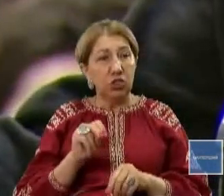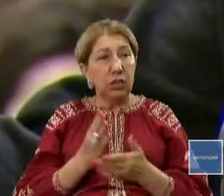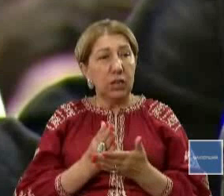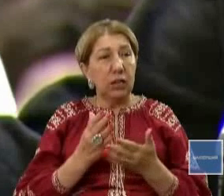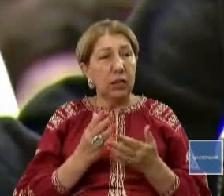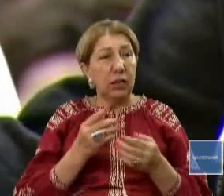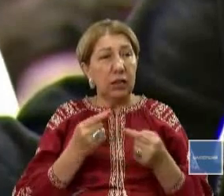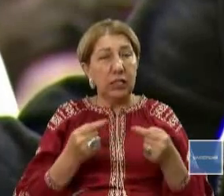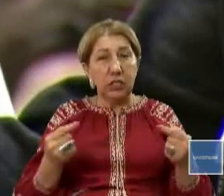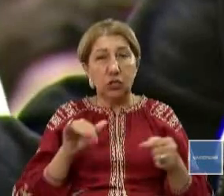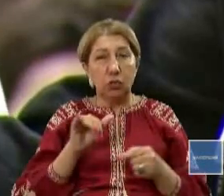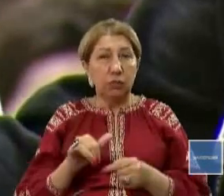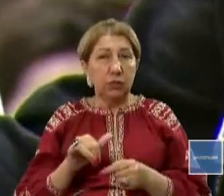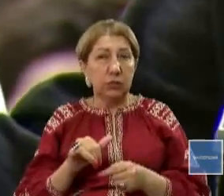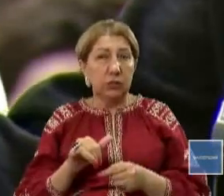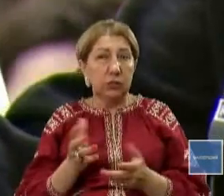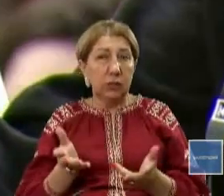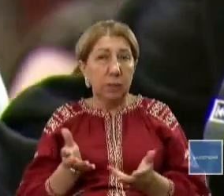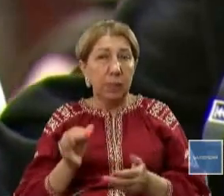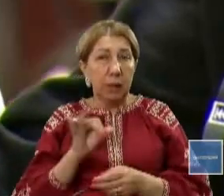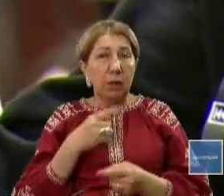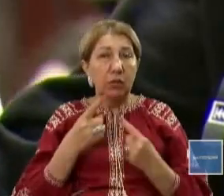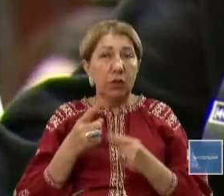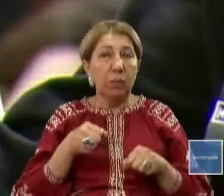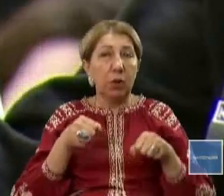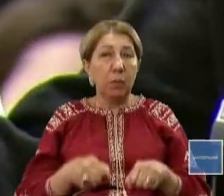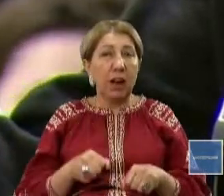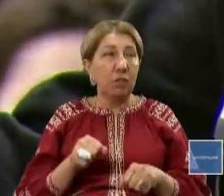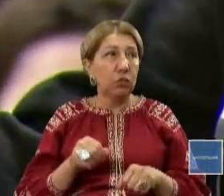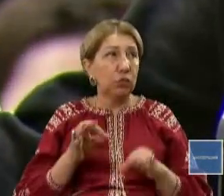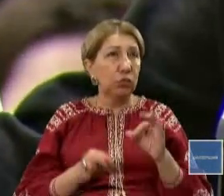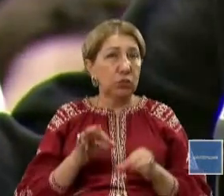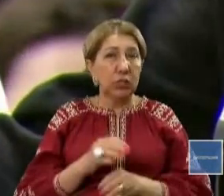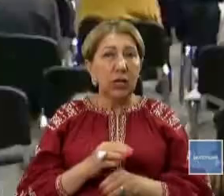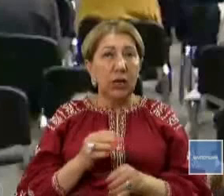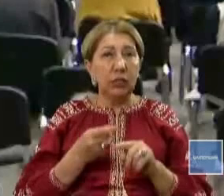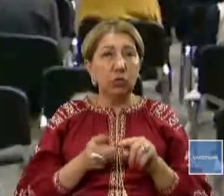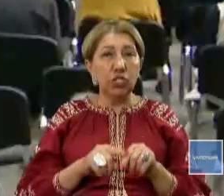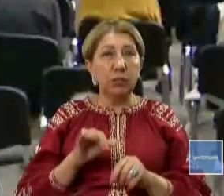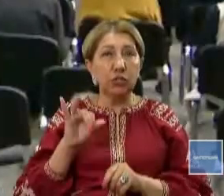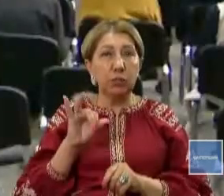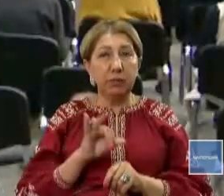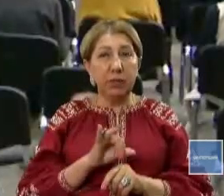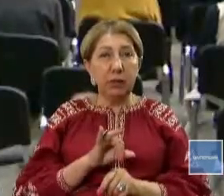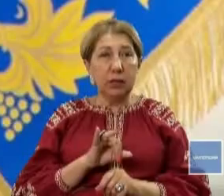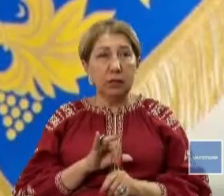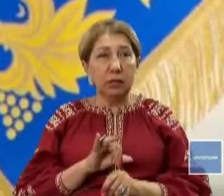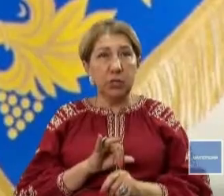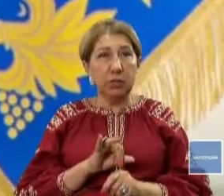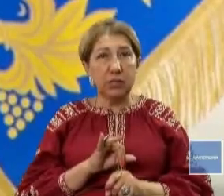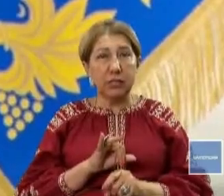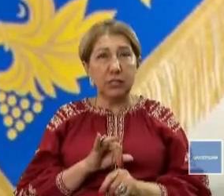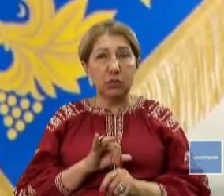вас причини? Ну і якщо вже ми говоримо про там правосуддя, на тему правосуддя, то поясніть, будь ласка, чим такий цінний Олег Татаров